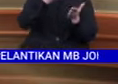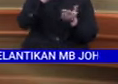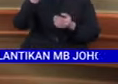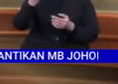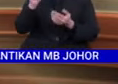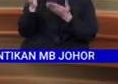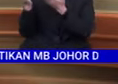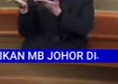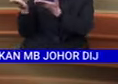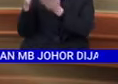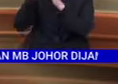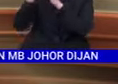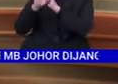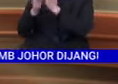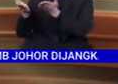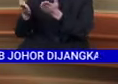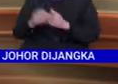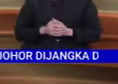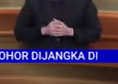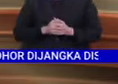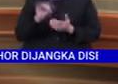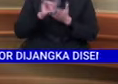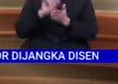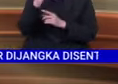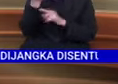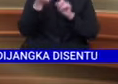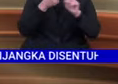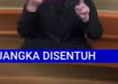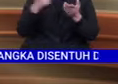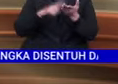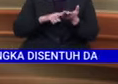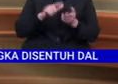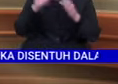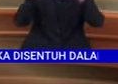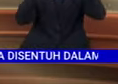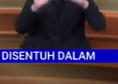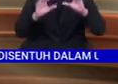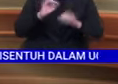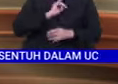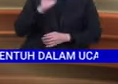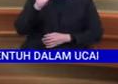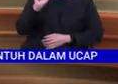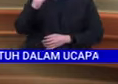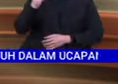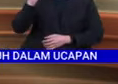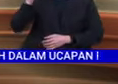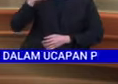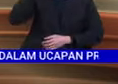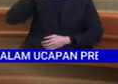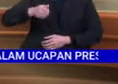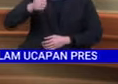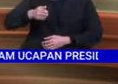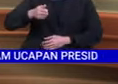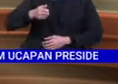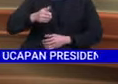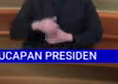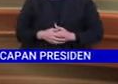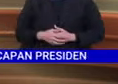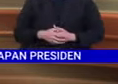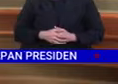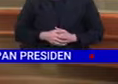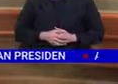seperti yang telah tertera disini sekian dahulu dari jabatan Metrologi Malaysia saya Atikah marziah Assalamualaikum dan salam